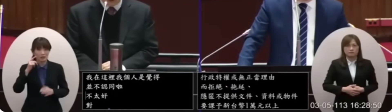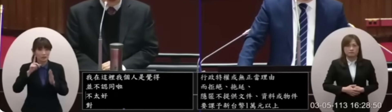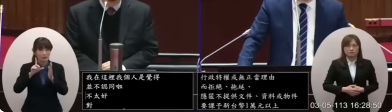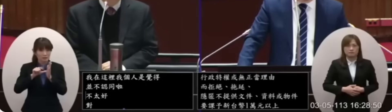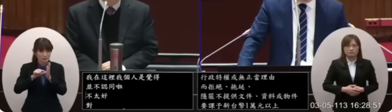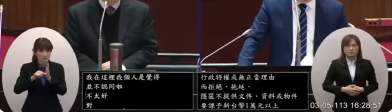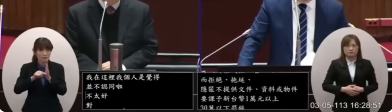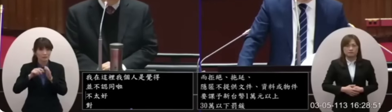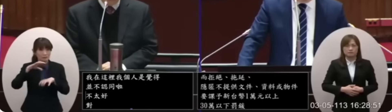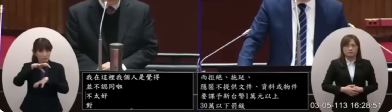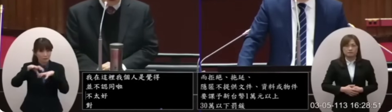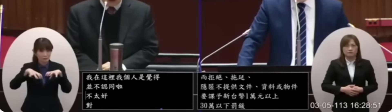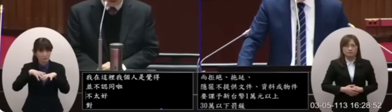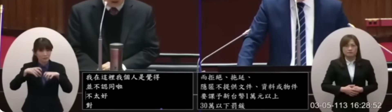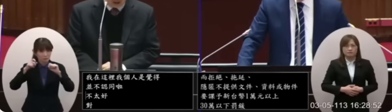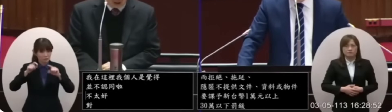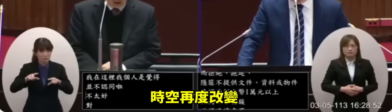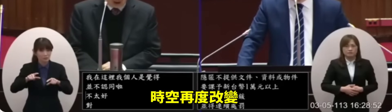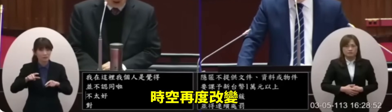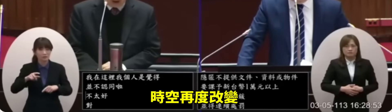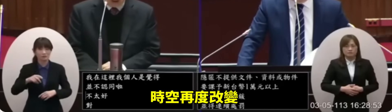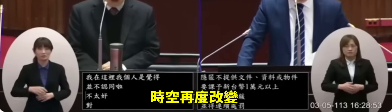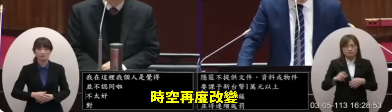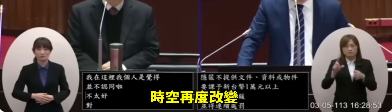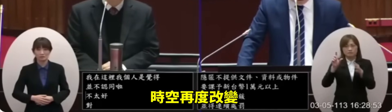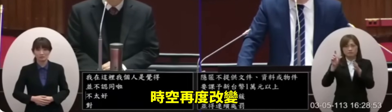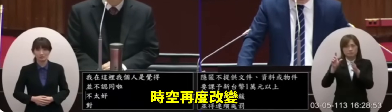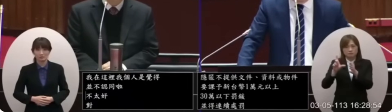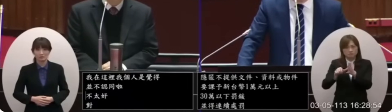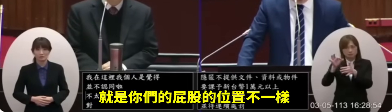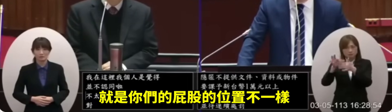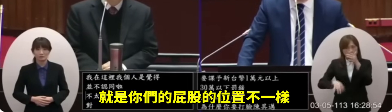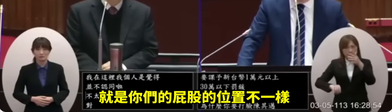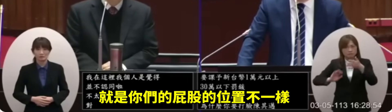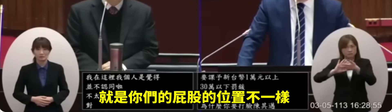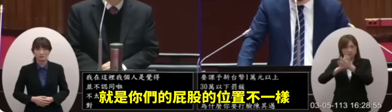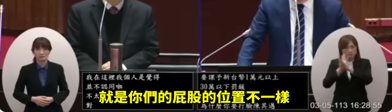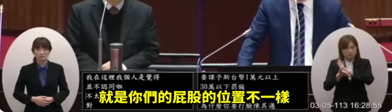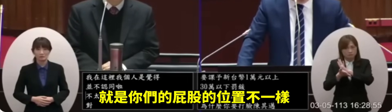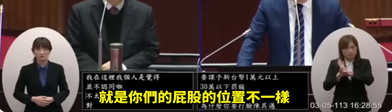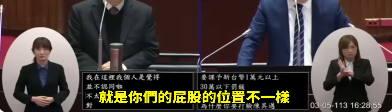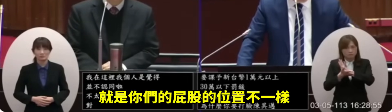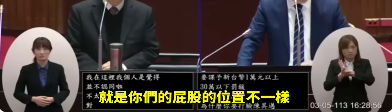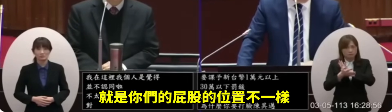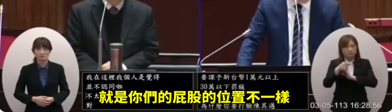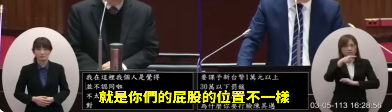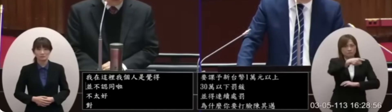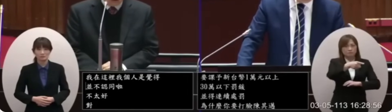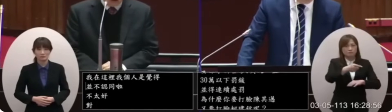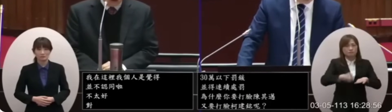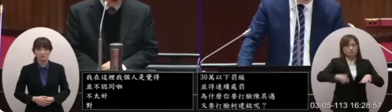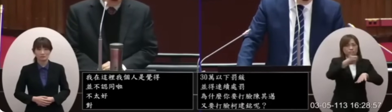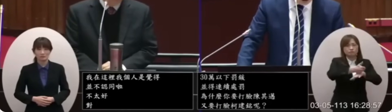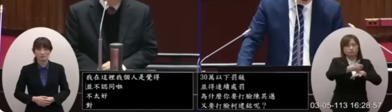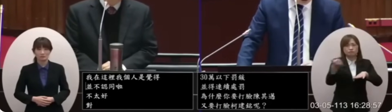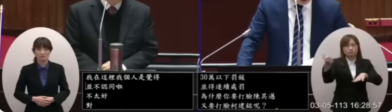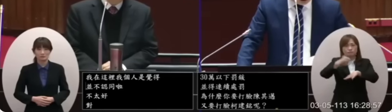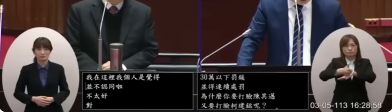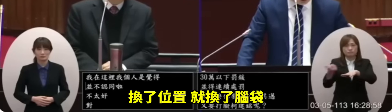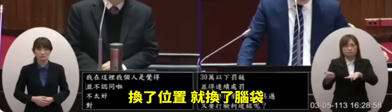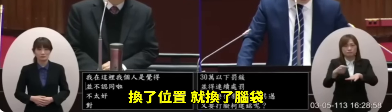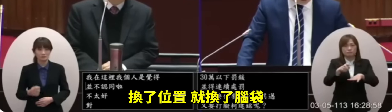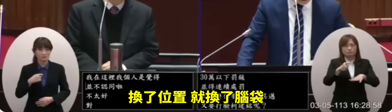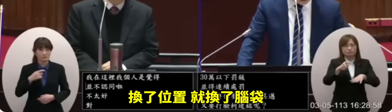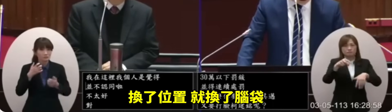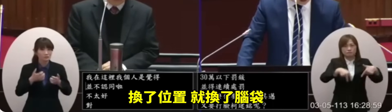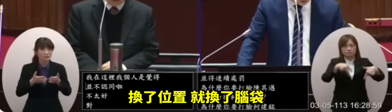有改变，那很重要的呢。 时空再度改变，就是你们的屁股的位置不一样。 所以我们很